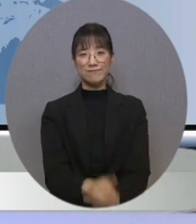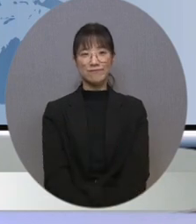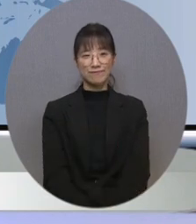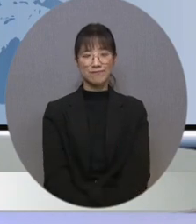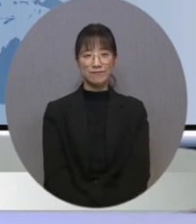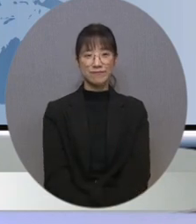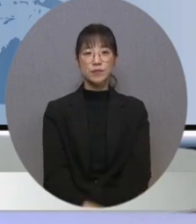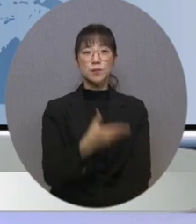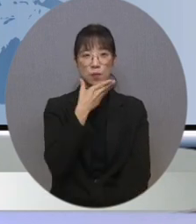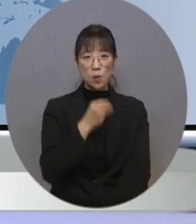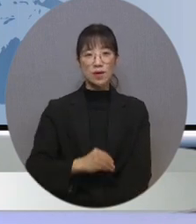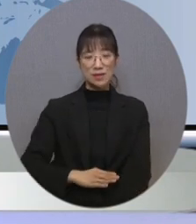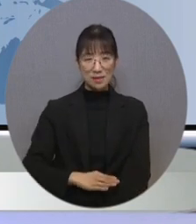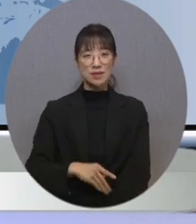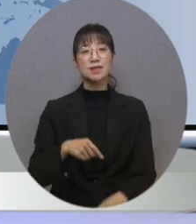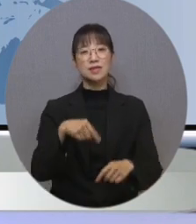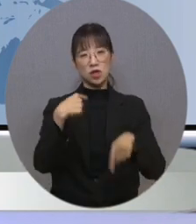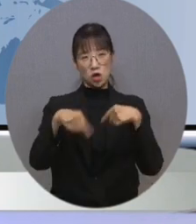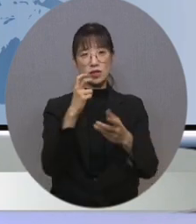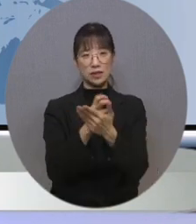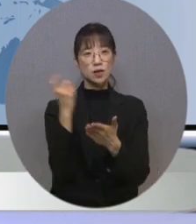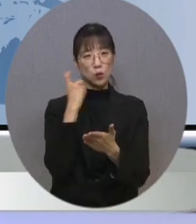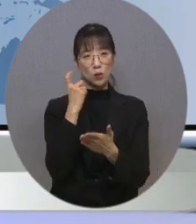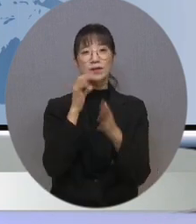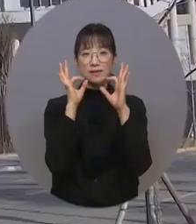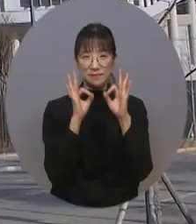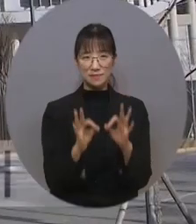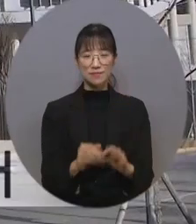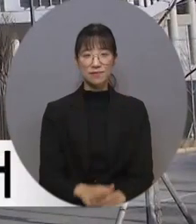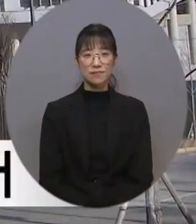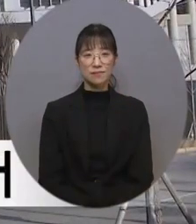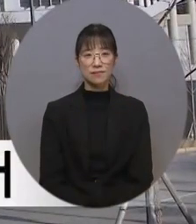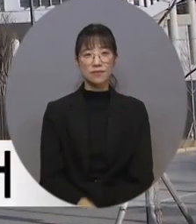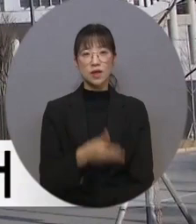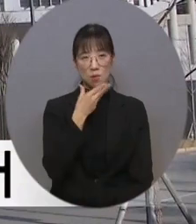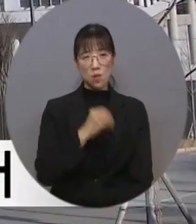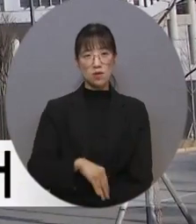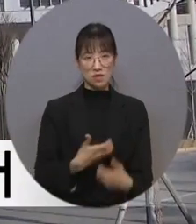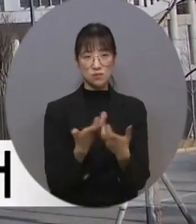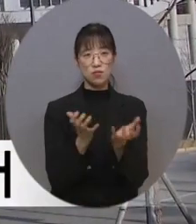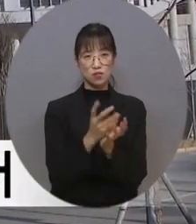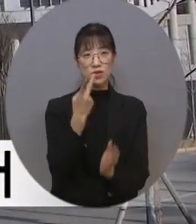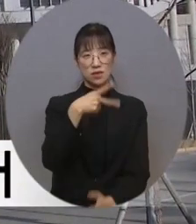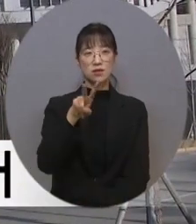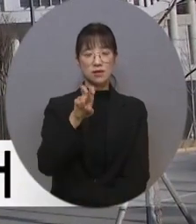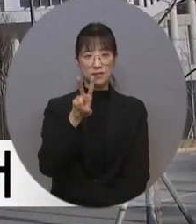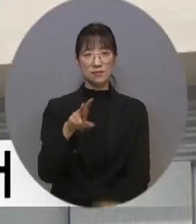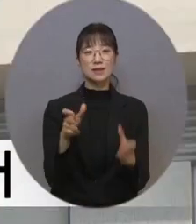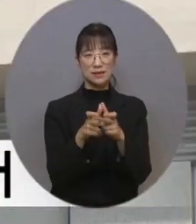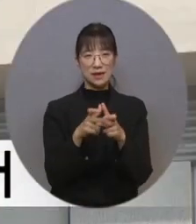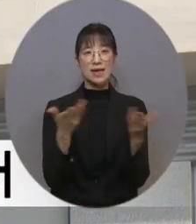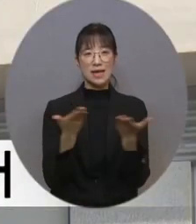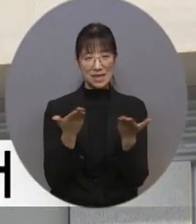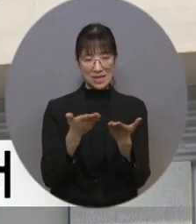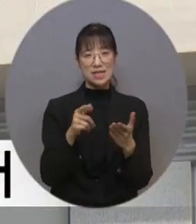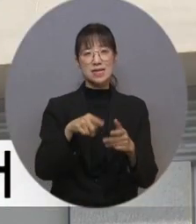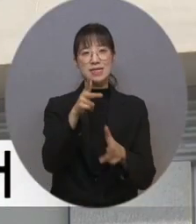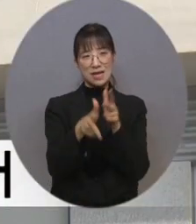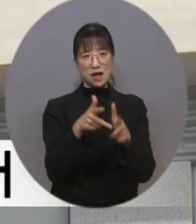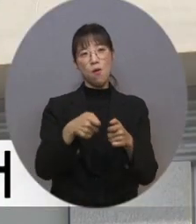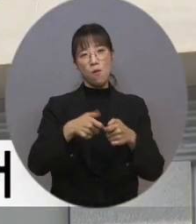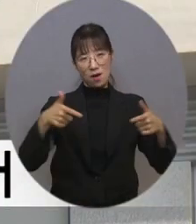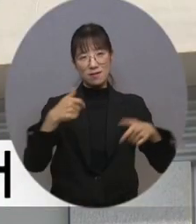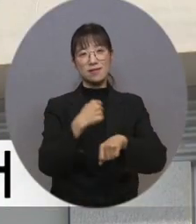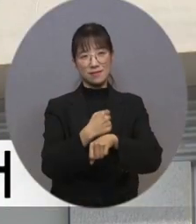이어서 복직의 정책 소식 만나보겠습니다 보건복지부가 2023년 장애인 일자리 사업을 확대해